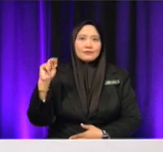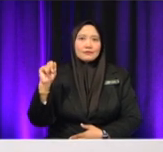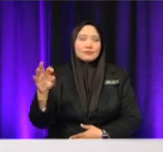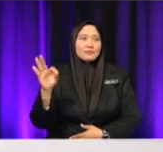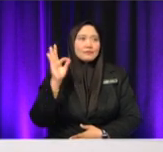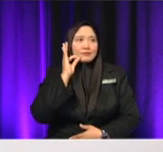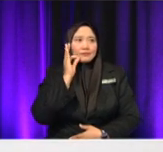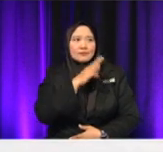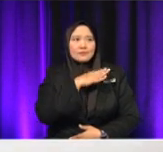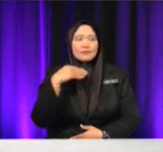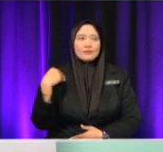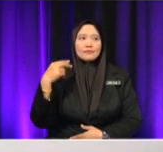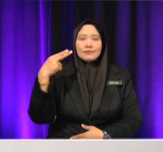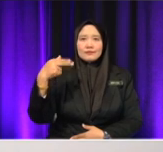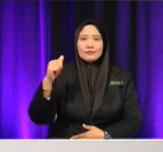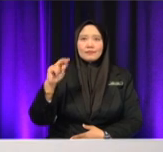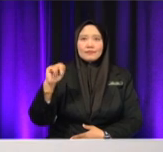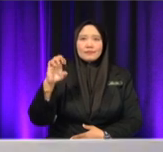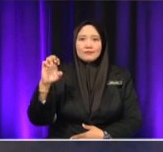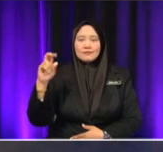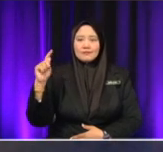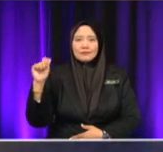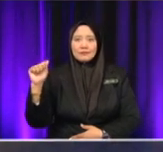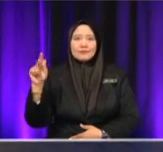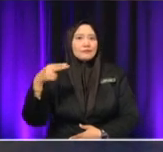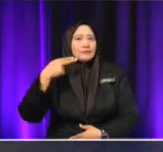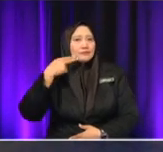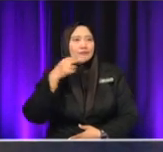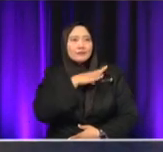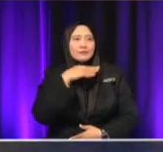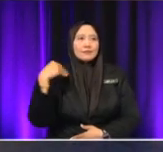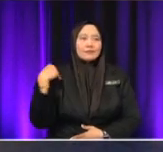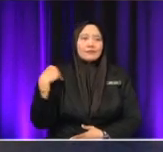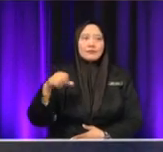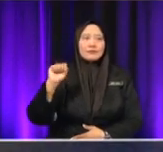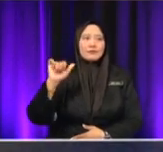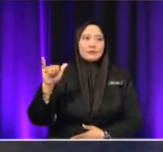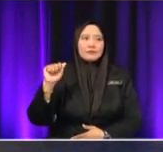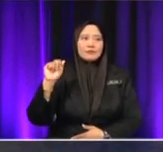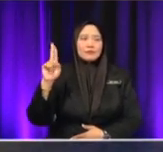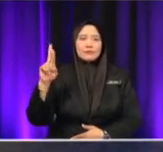Taman Petaling kita pada hari ini